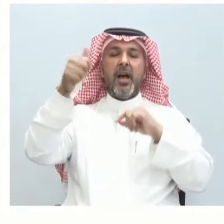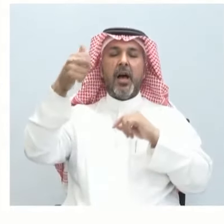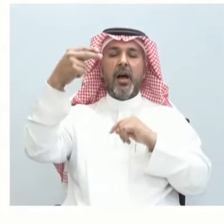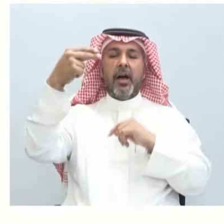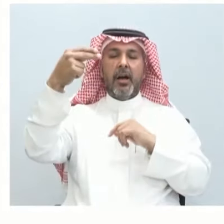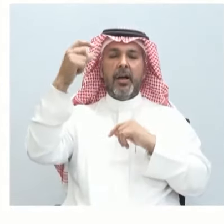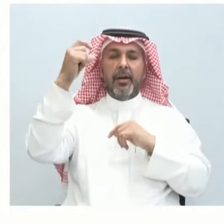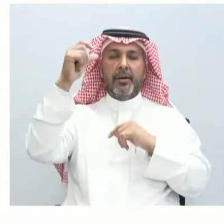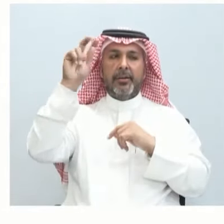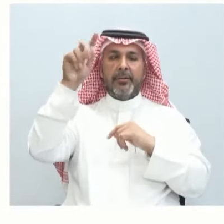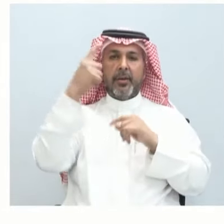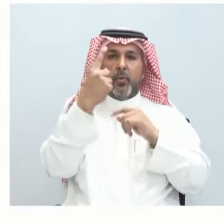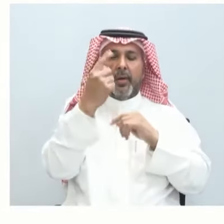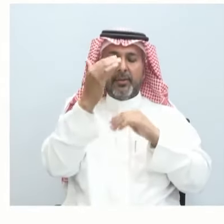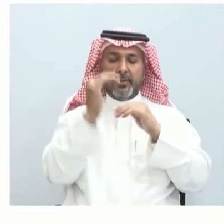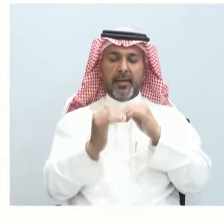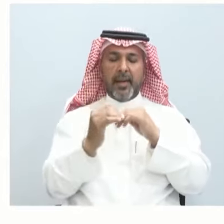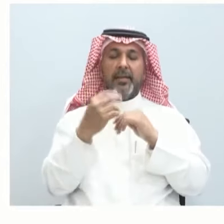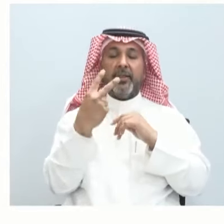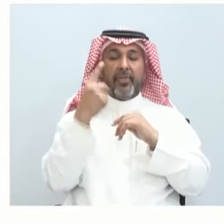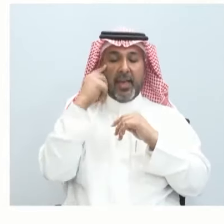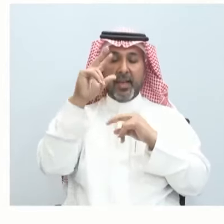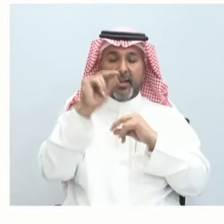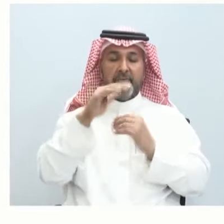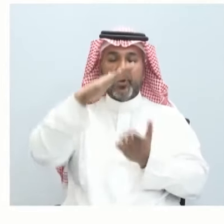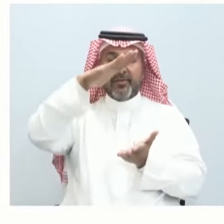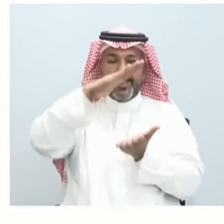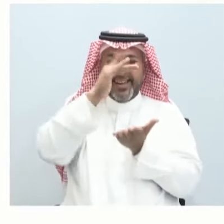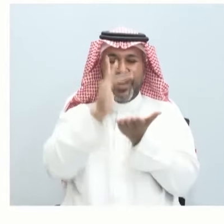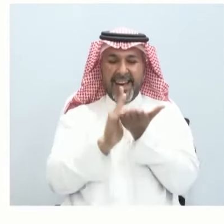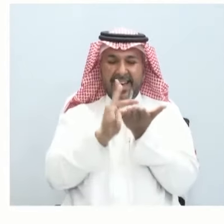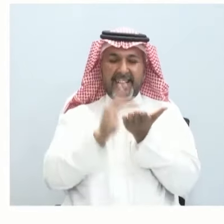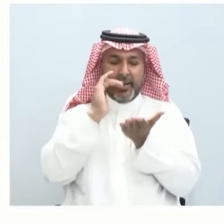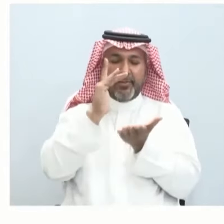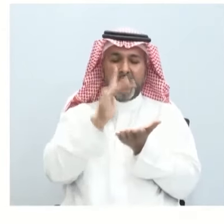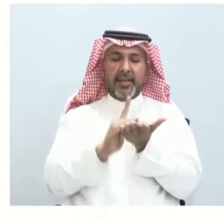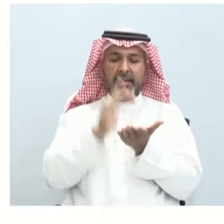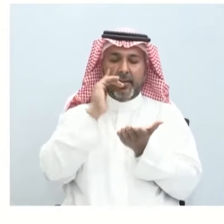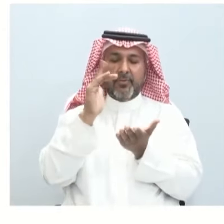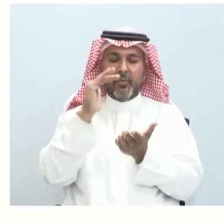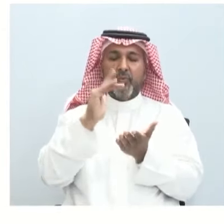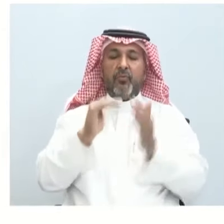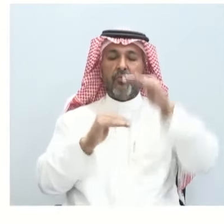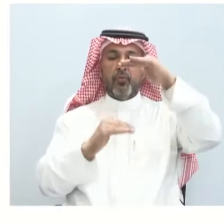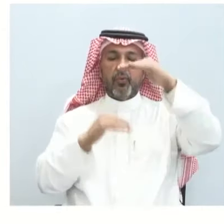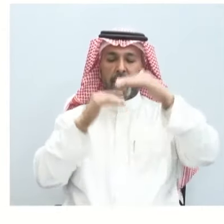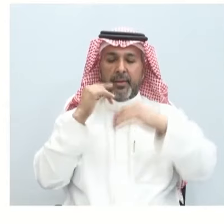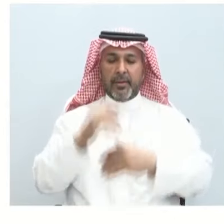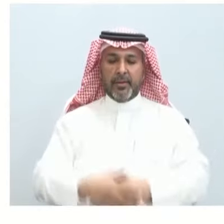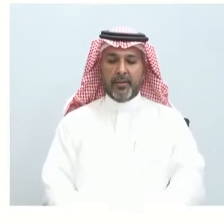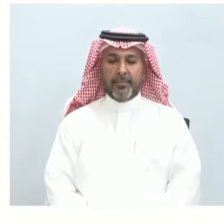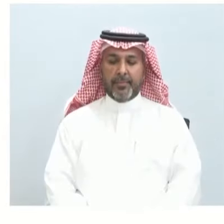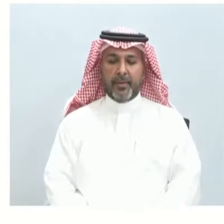وهذه القاعده الثانيه على شكل كثيره حدود مساحه شبه المنحرف كما نعلم عباره عن